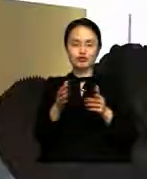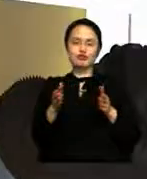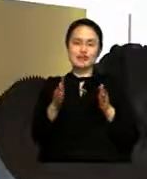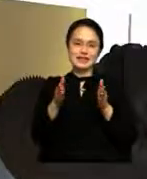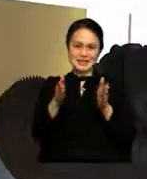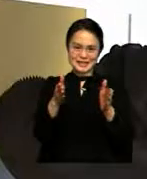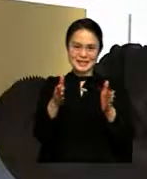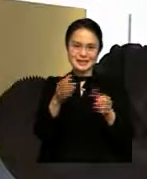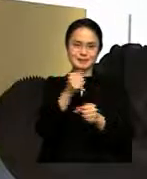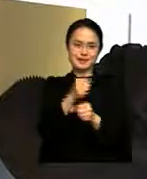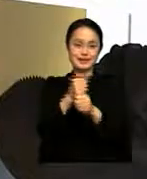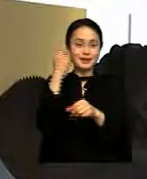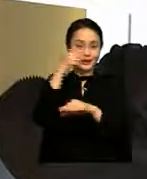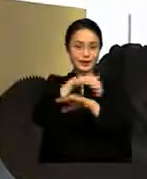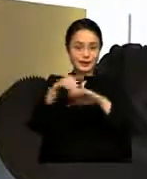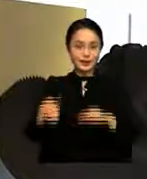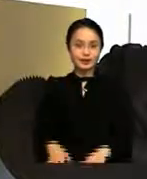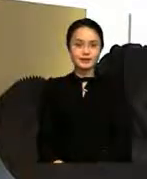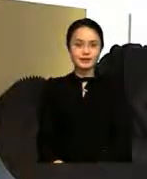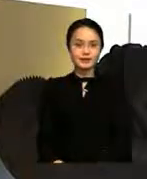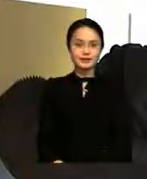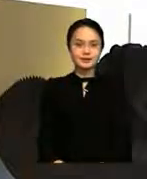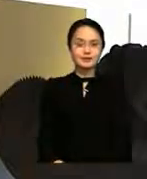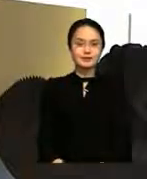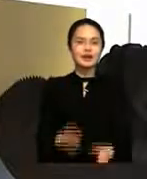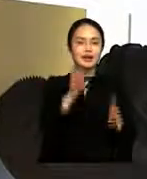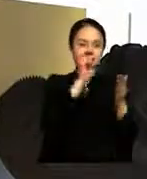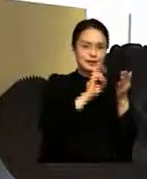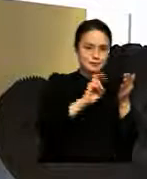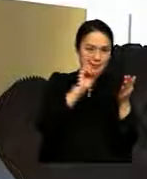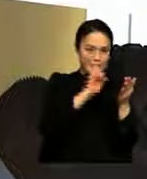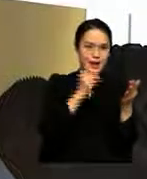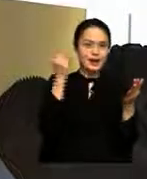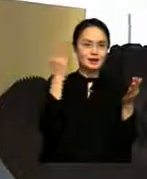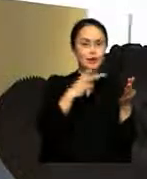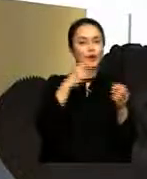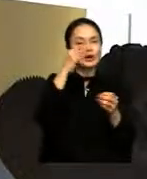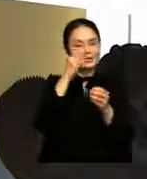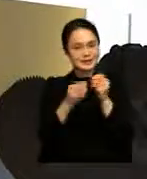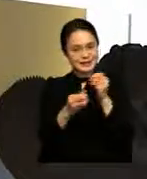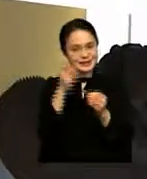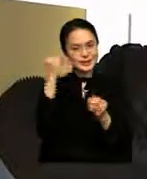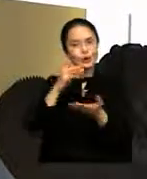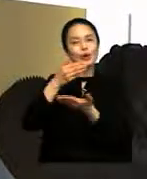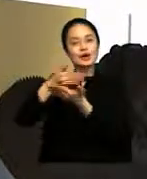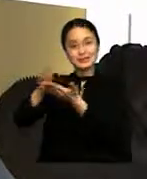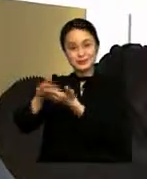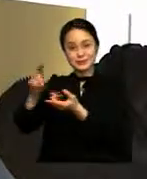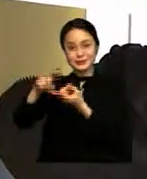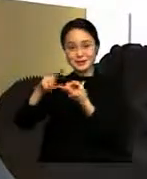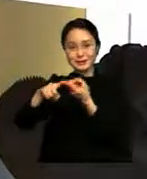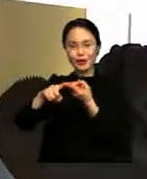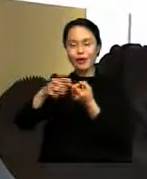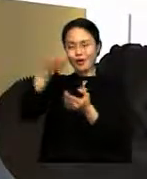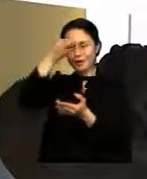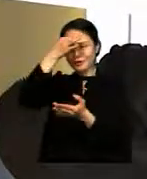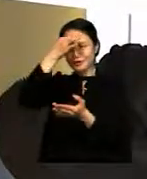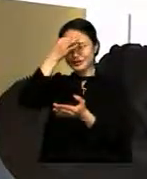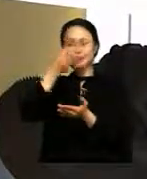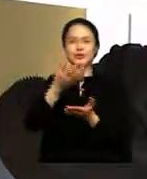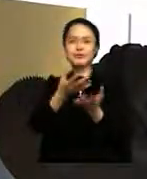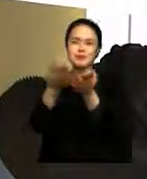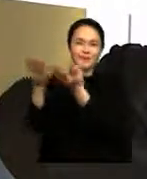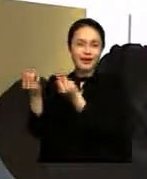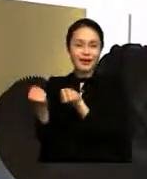예정입니다. 음악이라든가 그림, 시, 글 그런 것들에 다 관심들을 갖고 계시고 소질들이 있으셔서 그런 쪽을